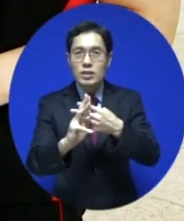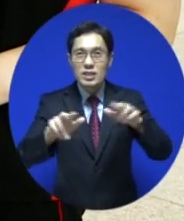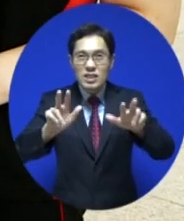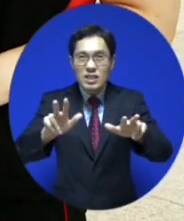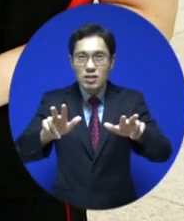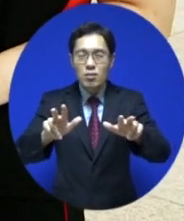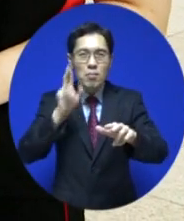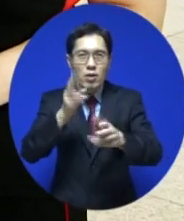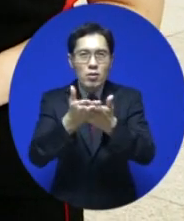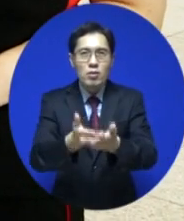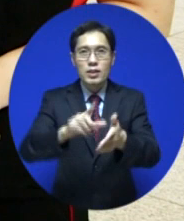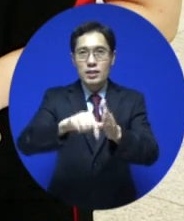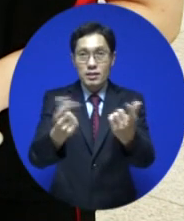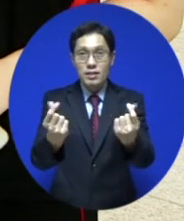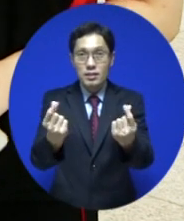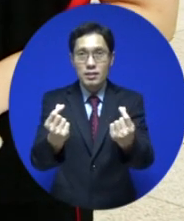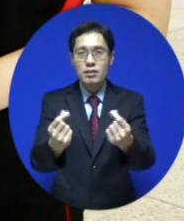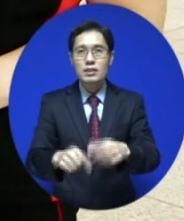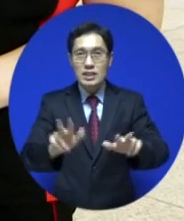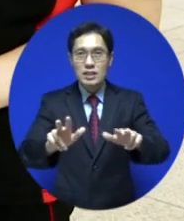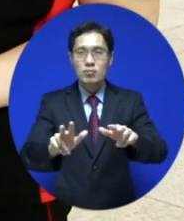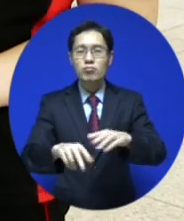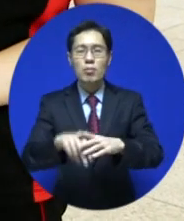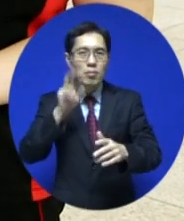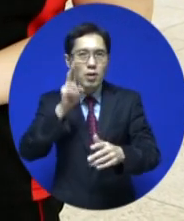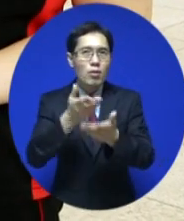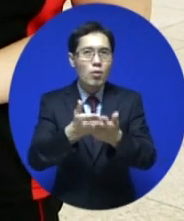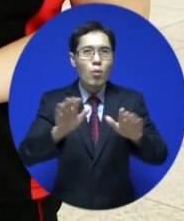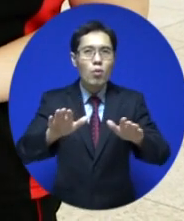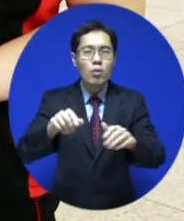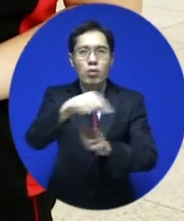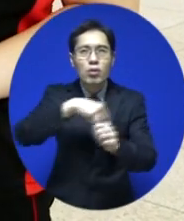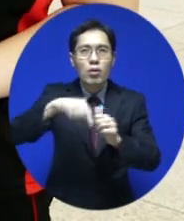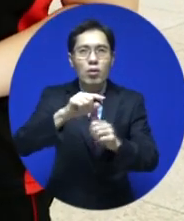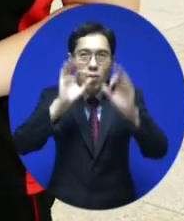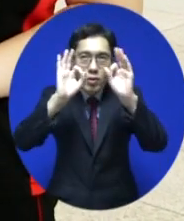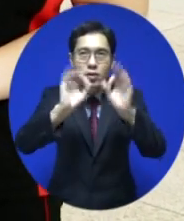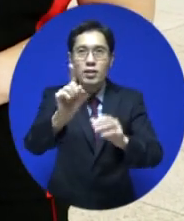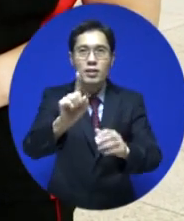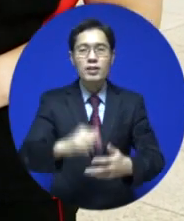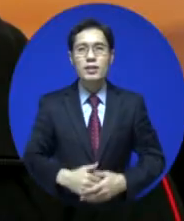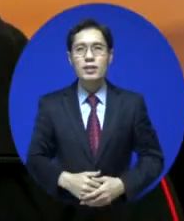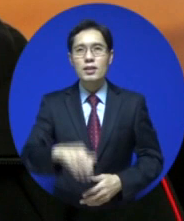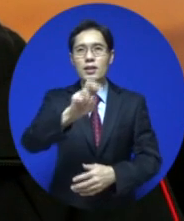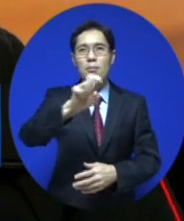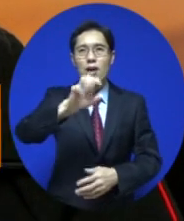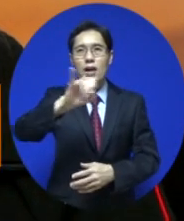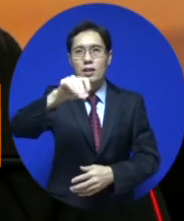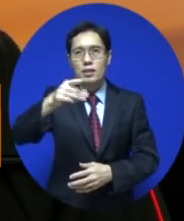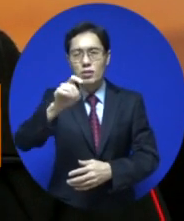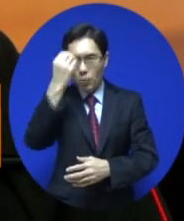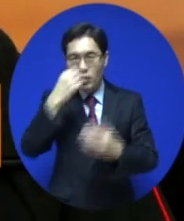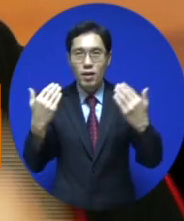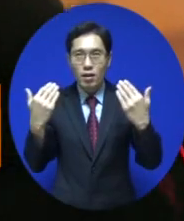어떻게 보면 또 좀 중요한 시기이기도 하죠, 그렇죠? 특히 네. 또 2학기가. 네네. 오늘 어땠어요? 이렇게 같이 토크 콘서트 해보면서.